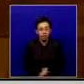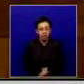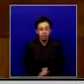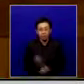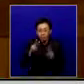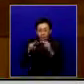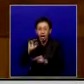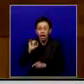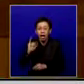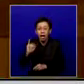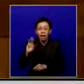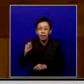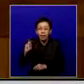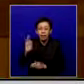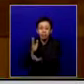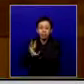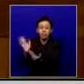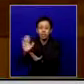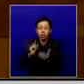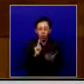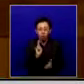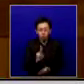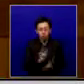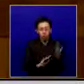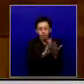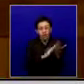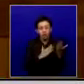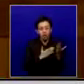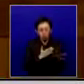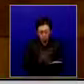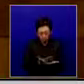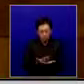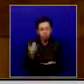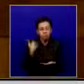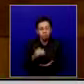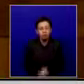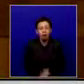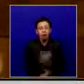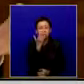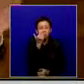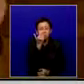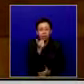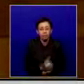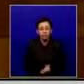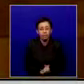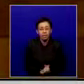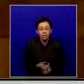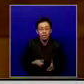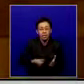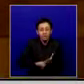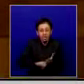ลยคุณกู้ในประเทศต่างประเทศมีทั้งนั้นเพราะว่าหนี้ต่อ GDP คุณ